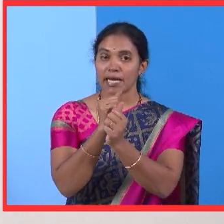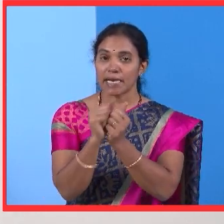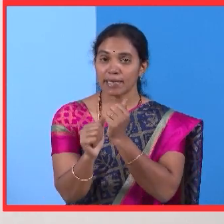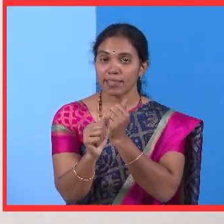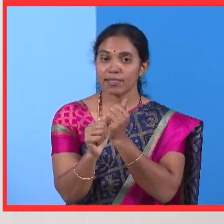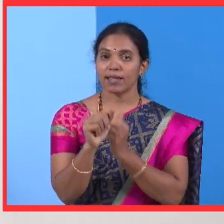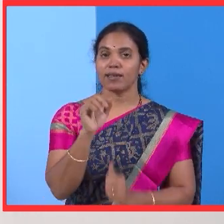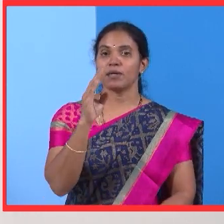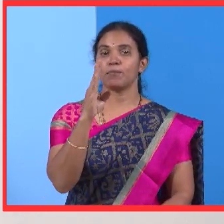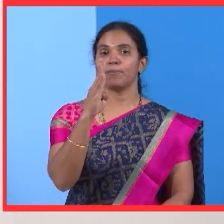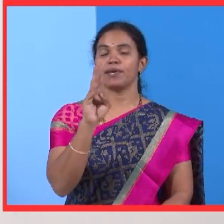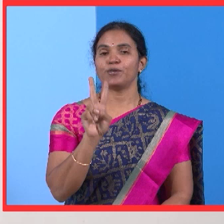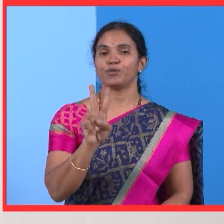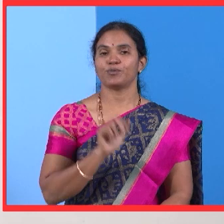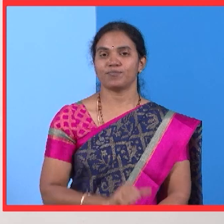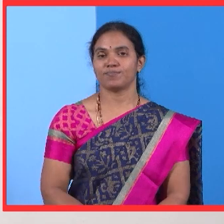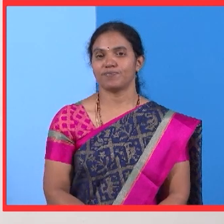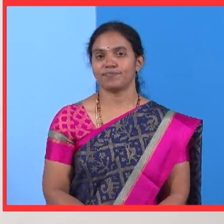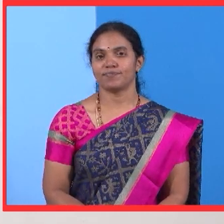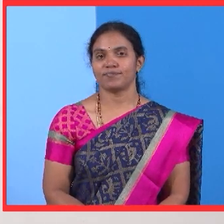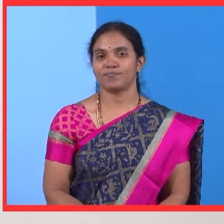மைனஸ் பி டூ.